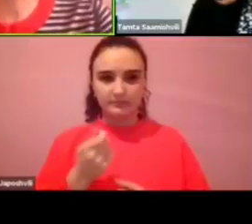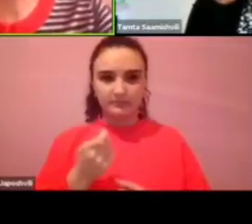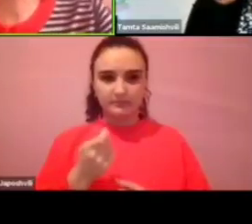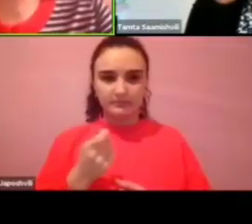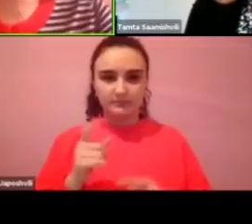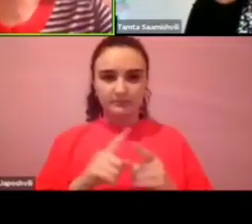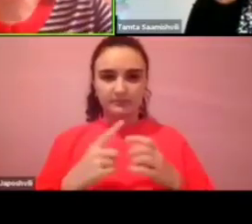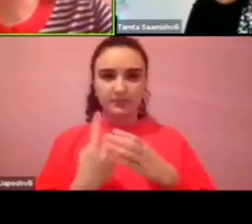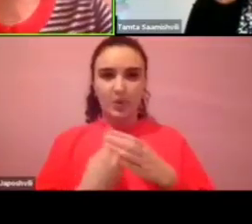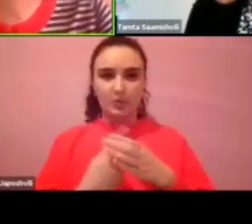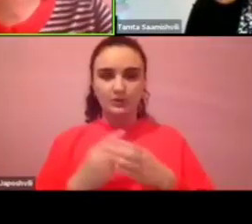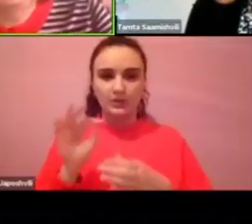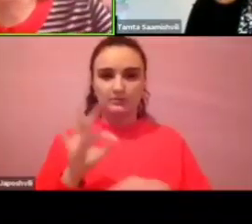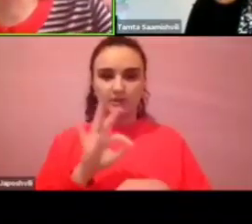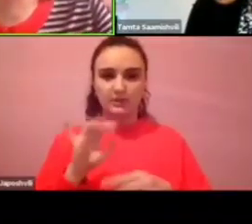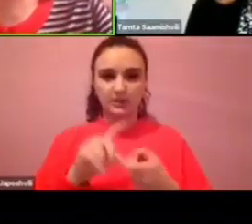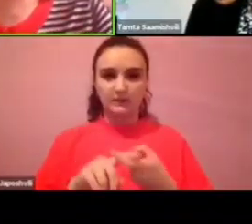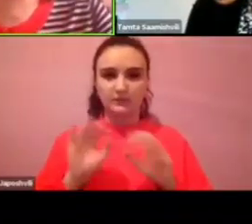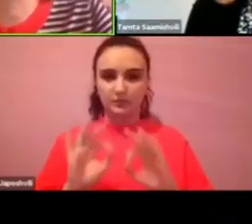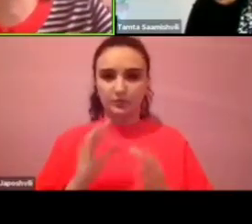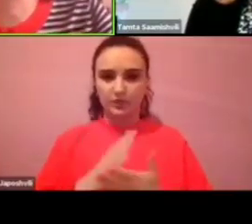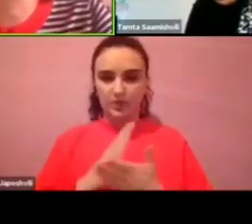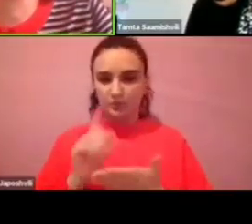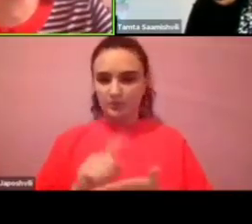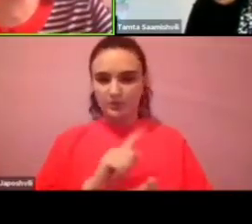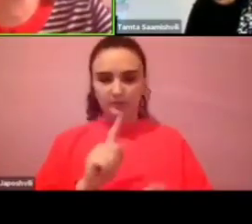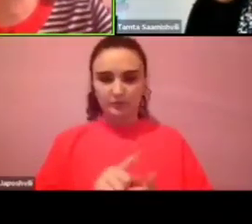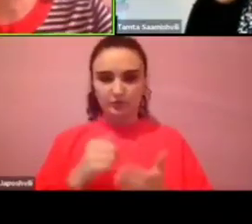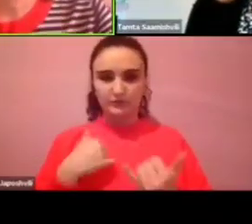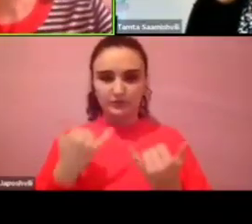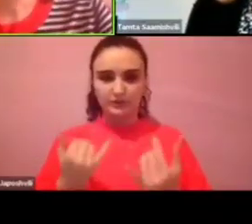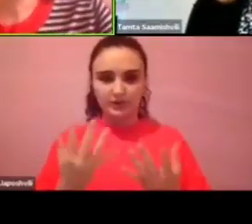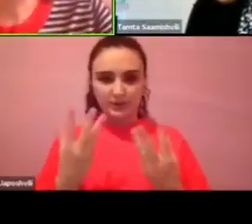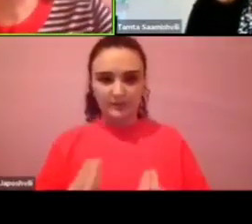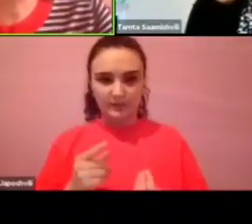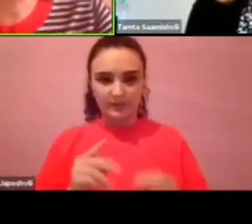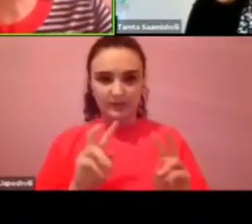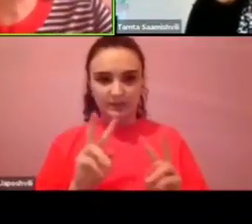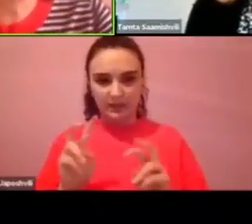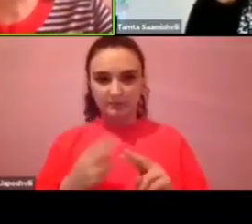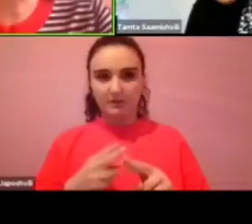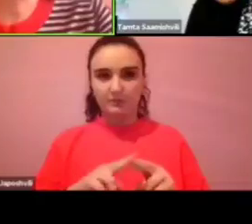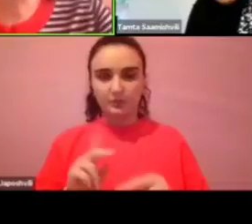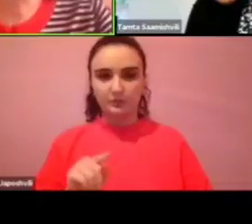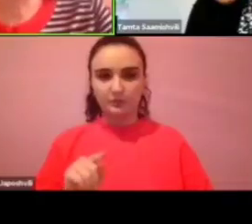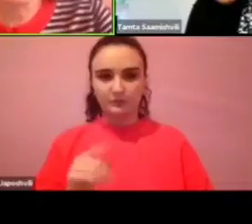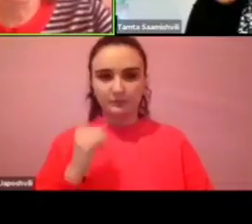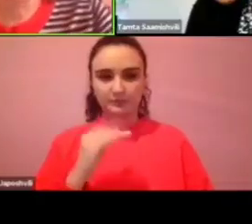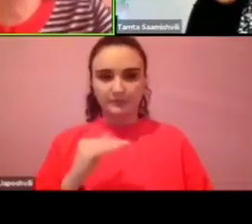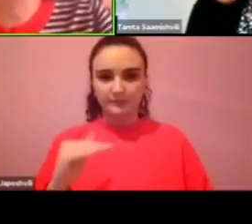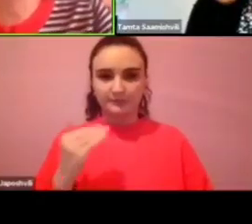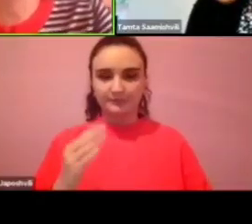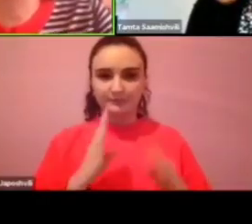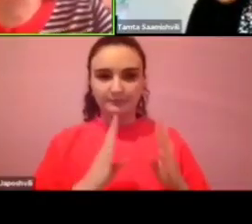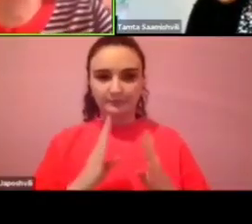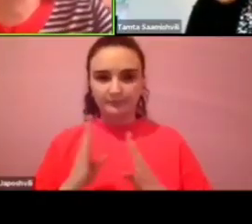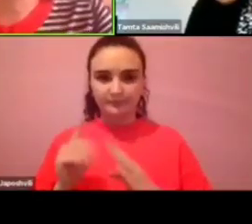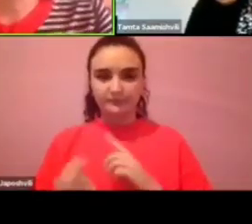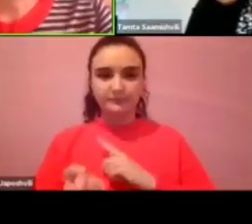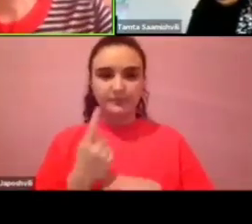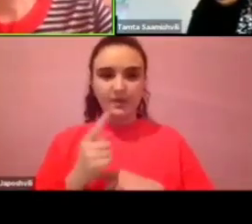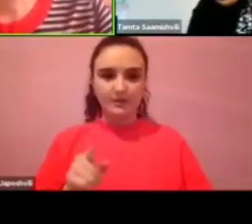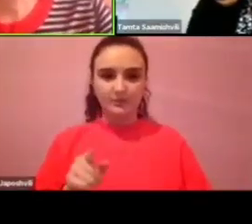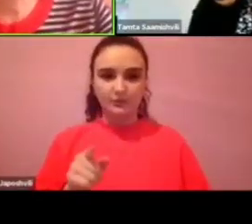ესე იგი ამ აუტისტთან დაკავშირებით არის სწორედ აუცილებლად ეს ჩვენი დღევანდელი თემა რადგან ბავშვის ქცევა